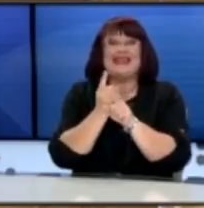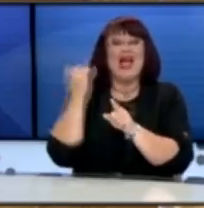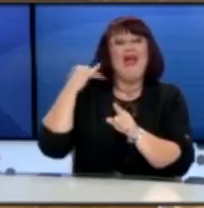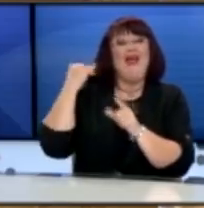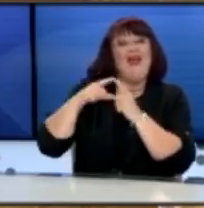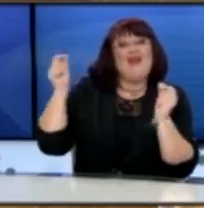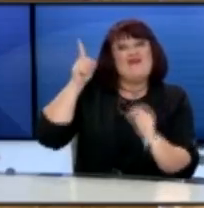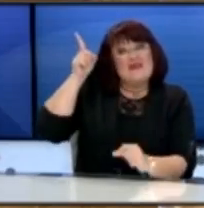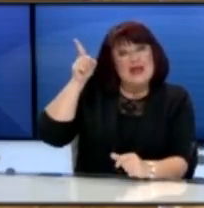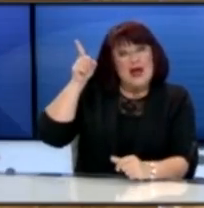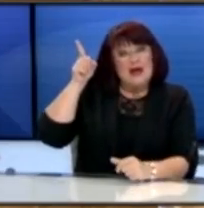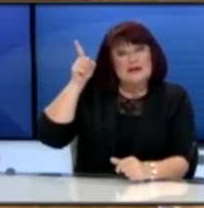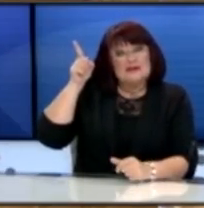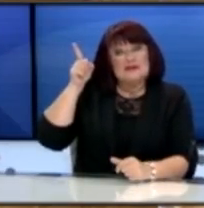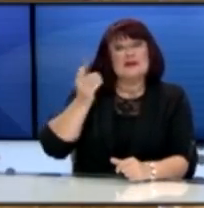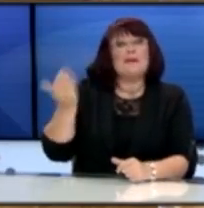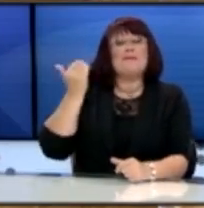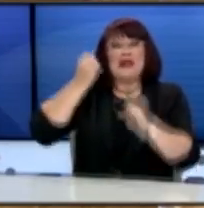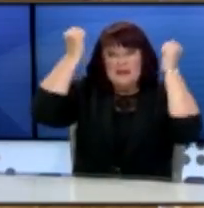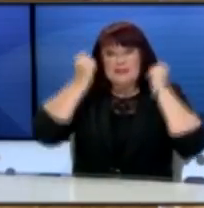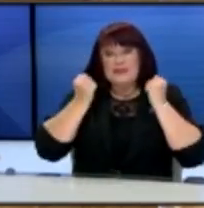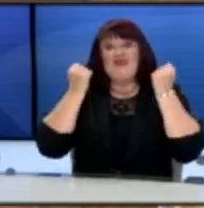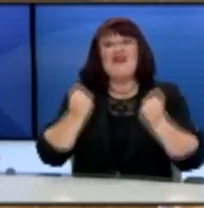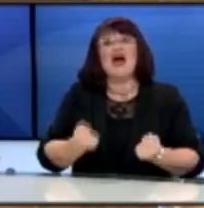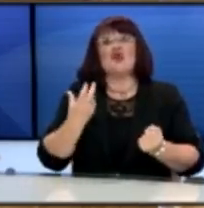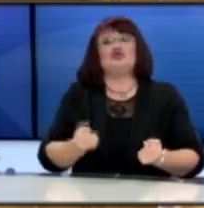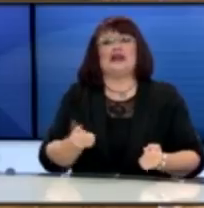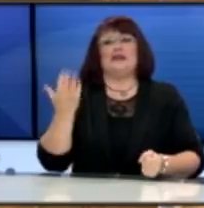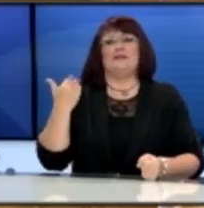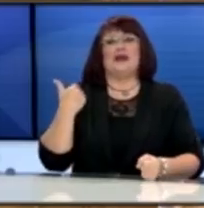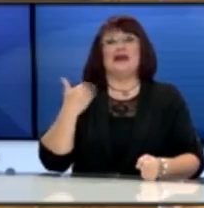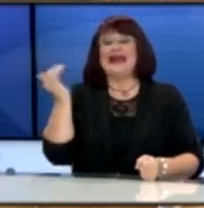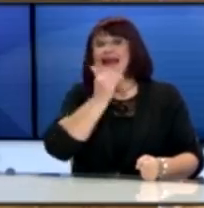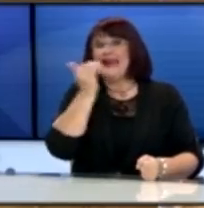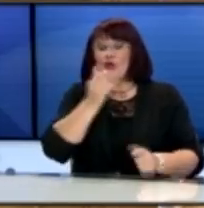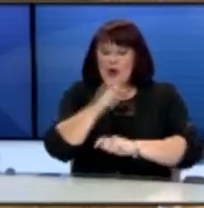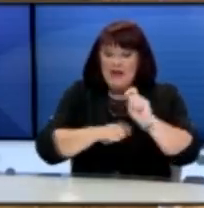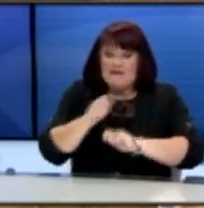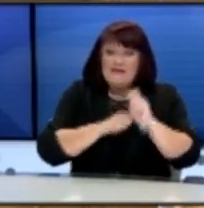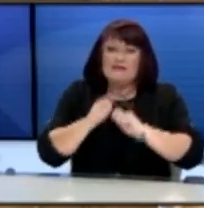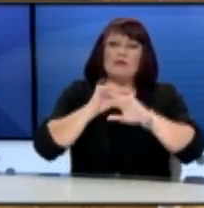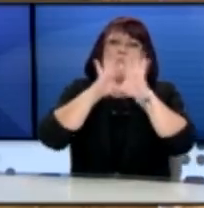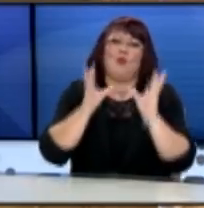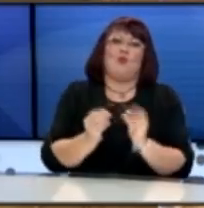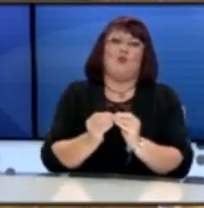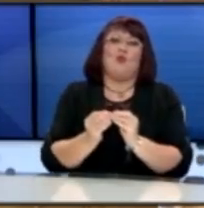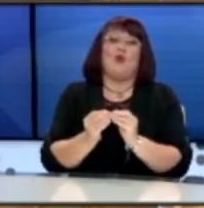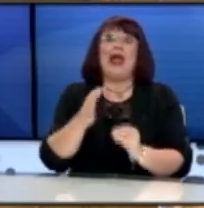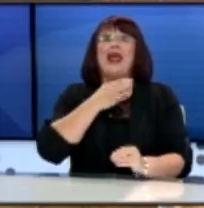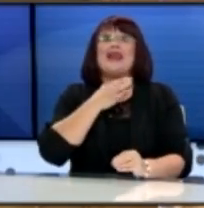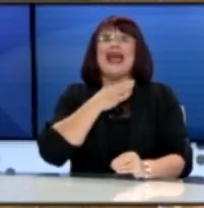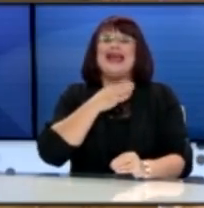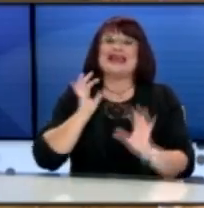επιβαρημένη από προηγούμενες φυσικές καταστροφές και φαινόμενα. Προχωρήστε άμεσα σε όλα τα